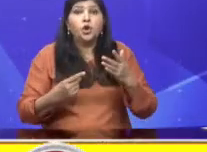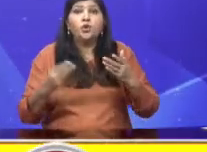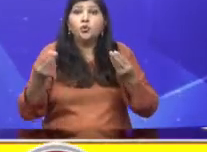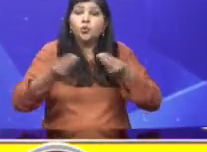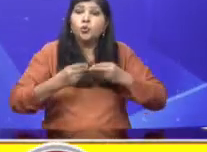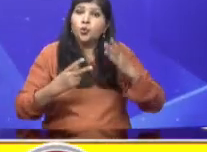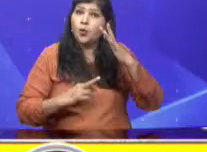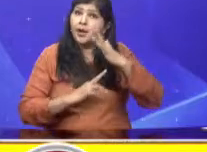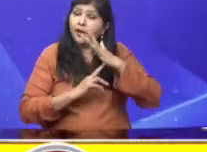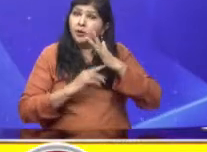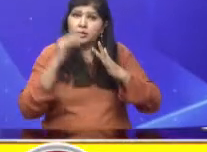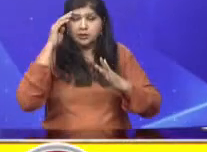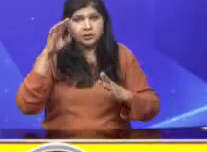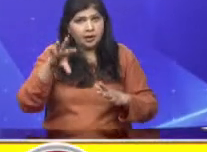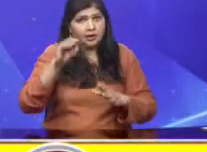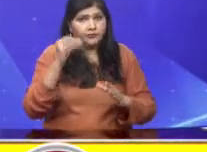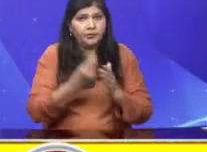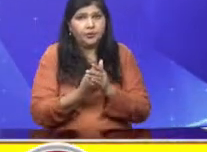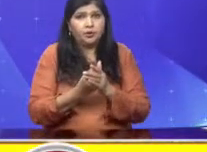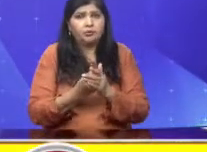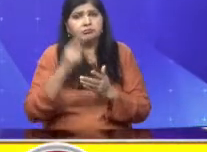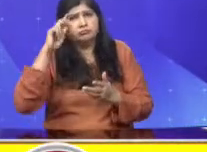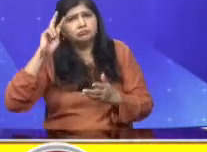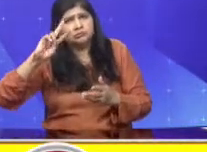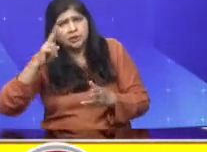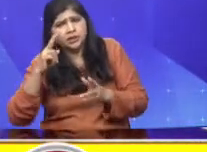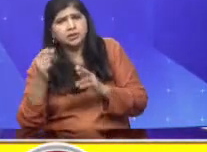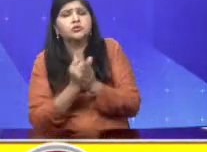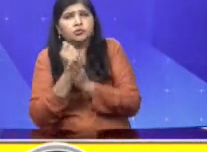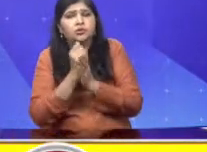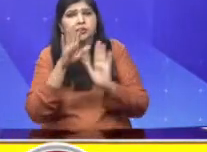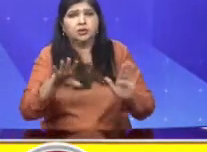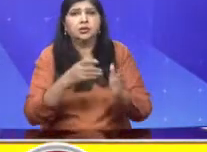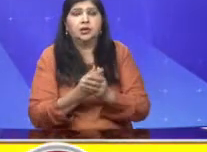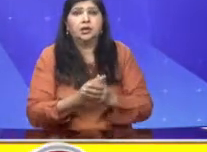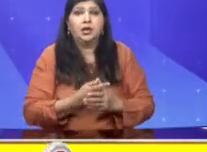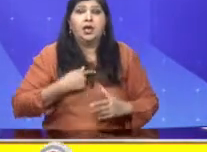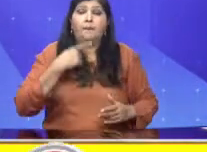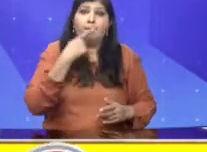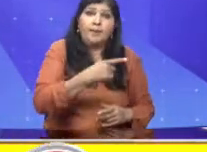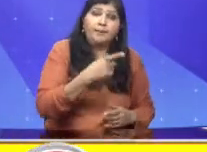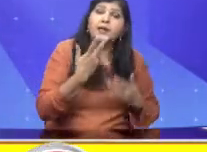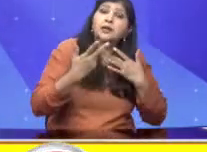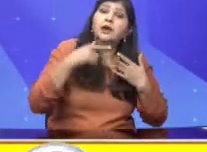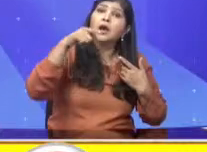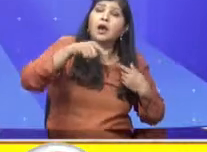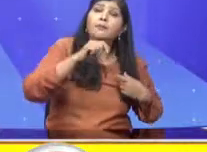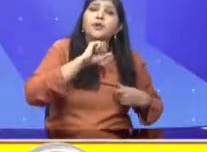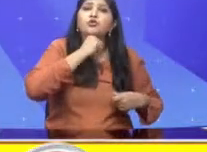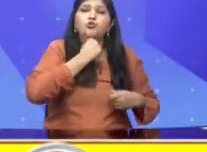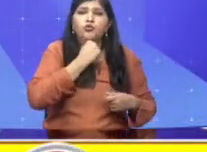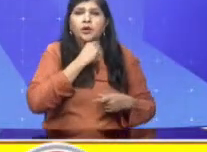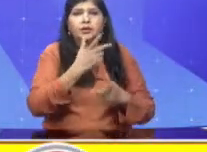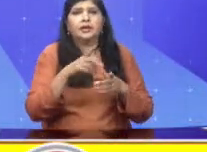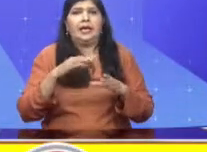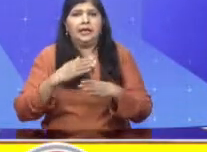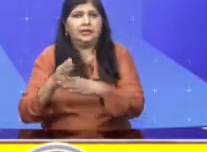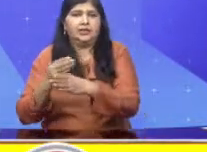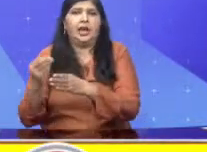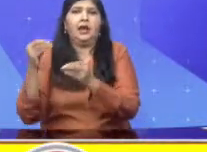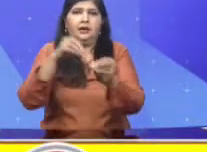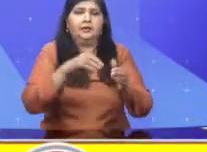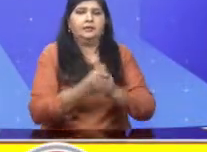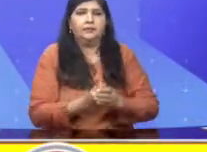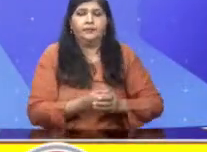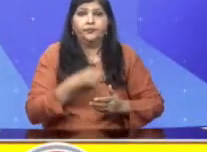सकेंगे और उसका experiment भी कर पाएंगे मैं इन बातों को खास तोर पर अपने युवाओं के लिए साजा कर रहा